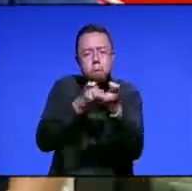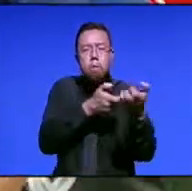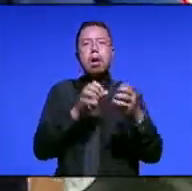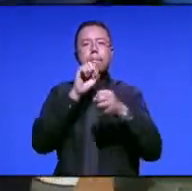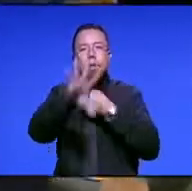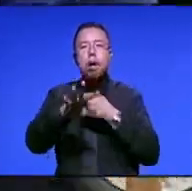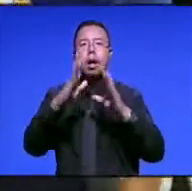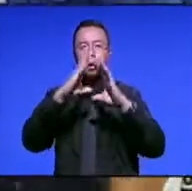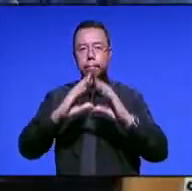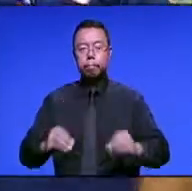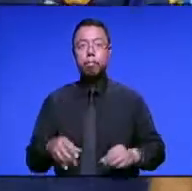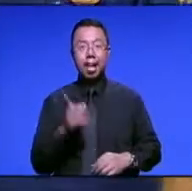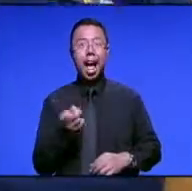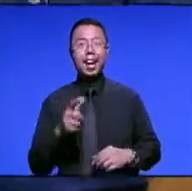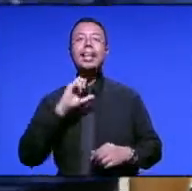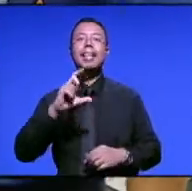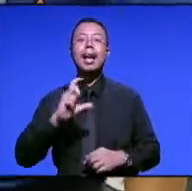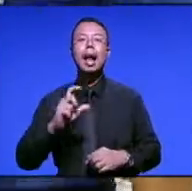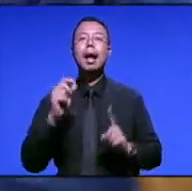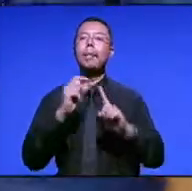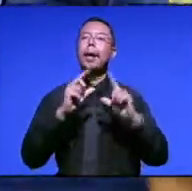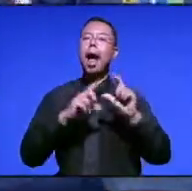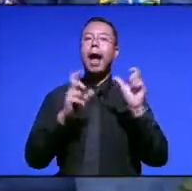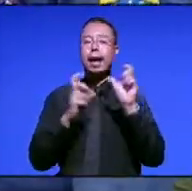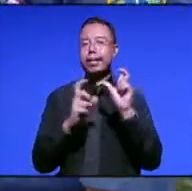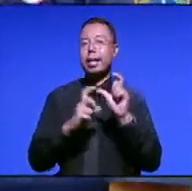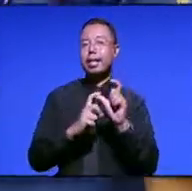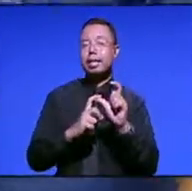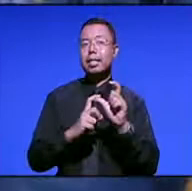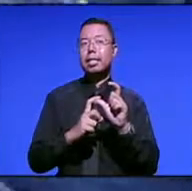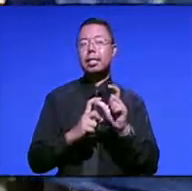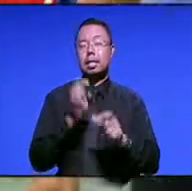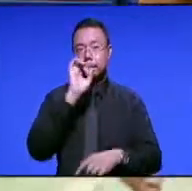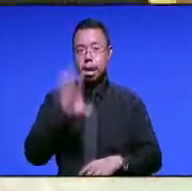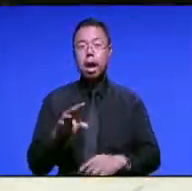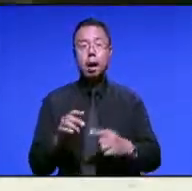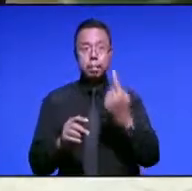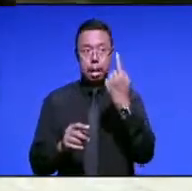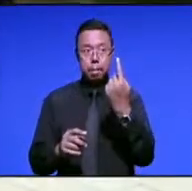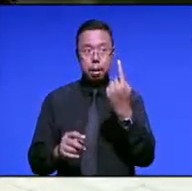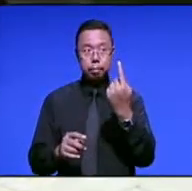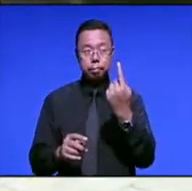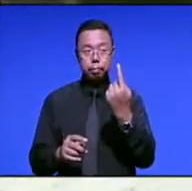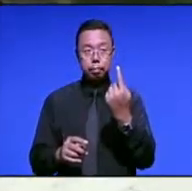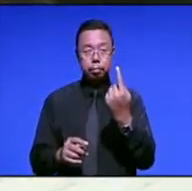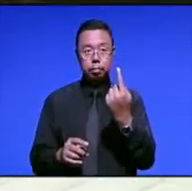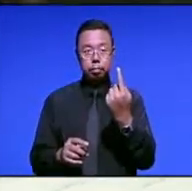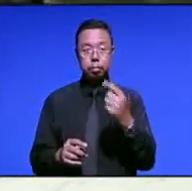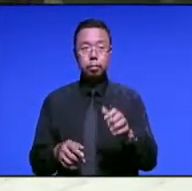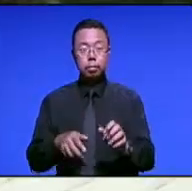Ini jadi pemirsa ada rumusnya, PASS atau PAS biasa disingkatnya. Yang pertama, pull the